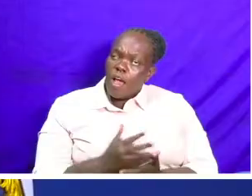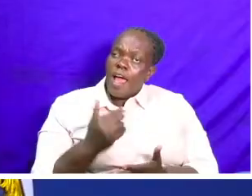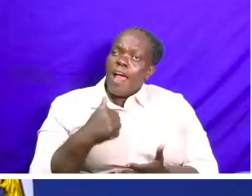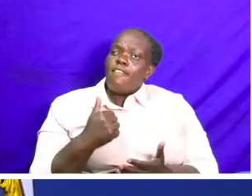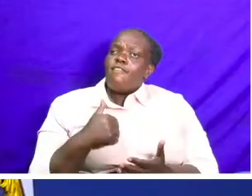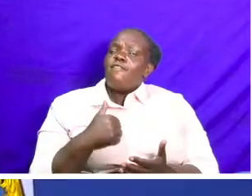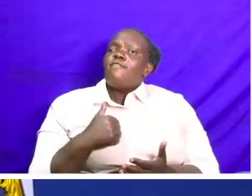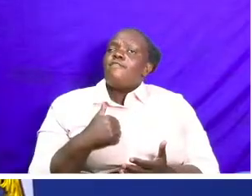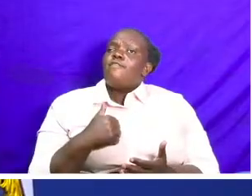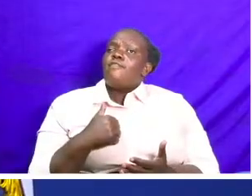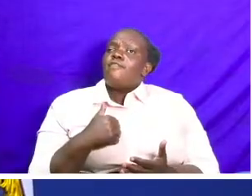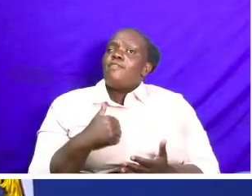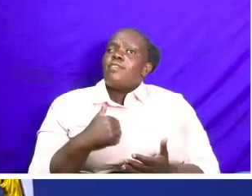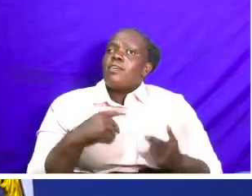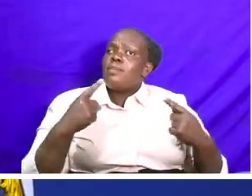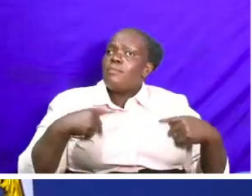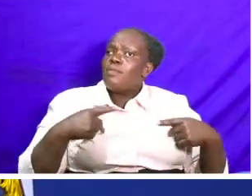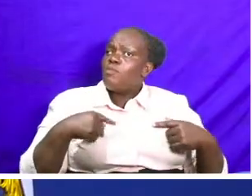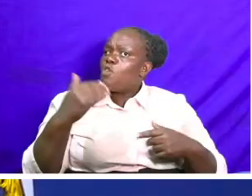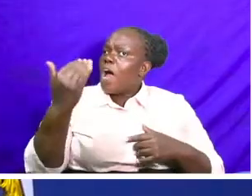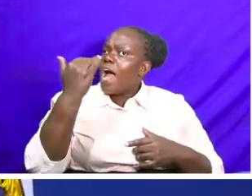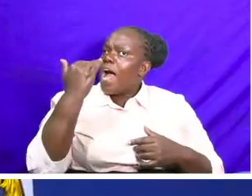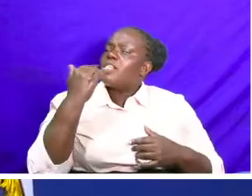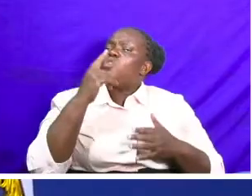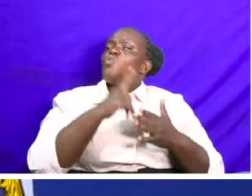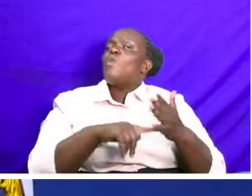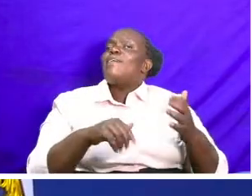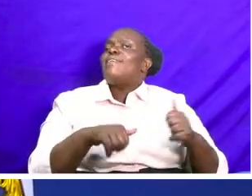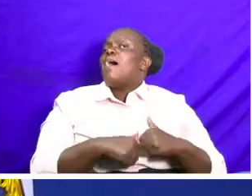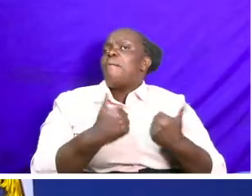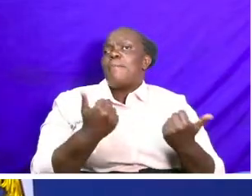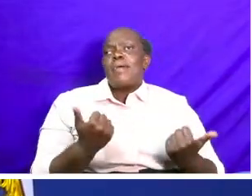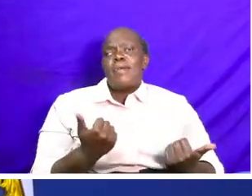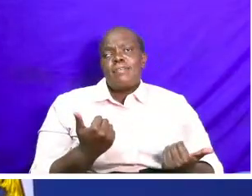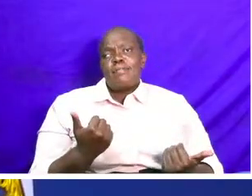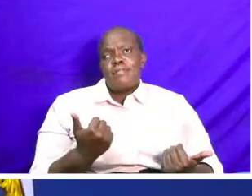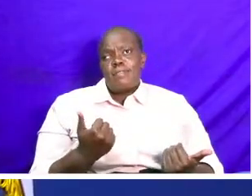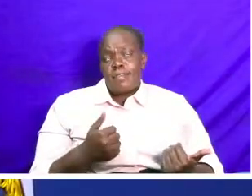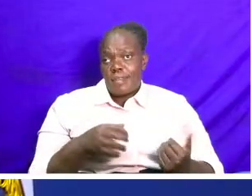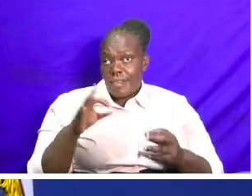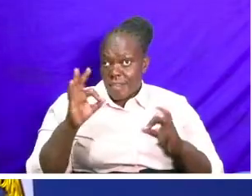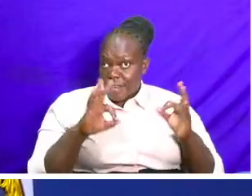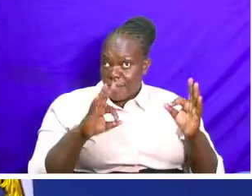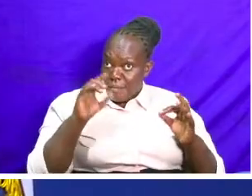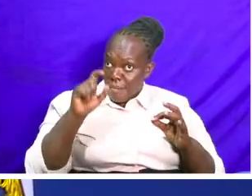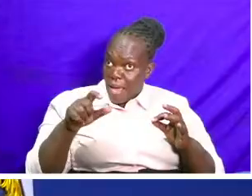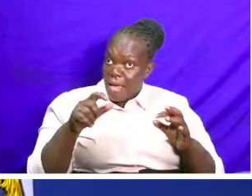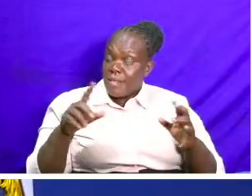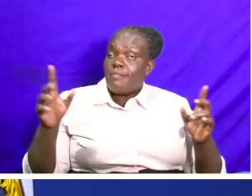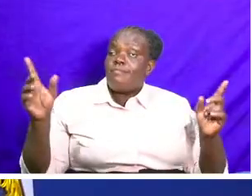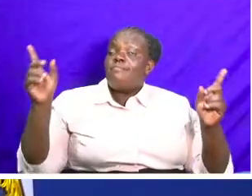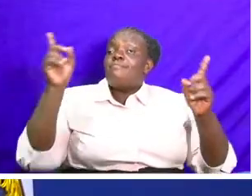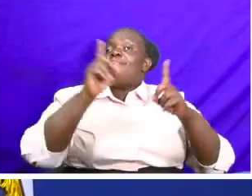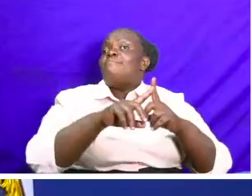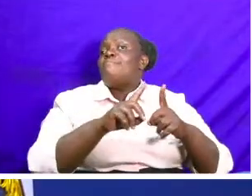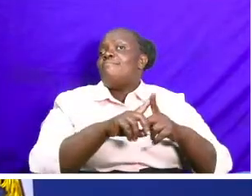kumekuwa na watu wakijiuliza itakuwaje kama tunafaa kuwa na maadhimisho